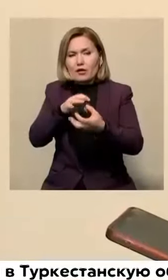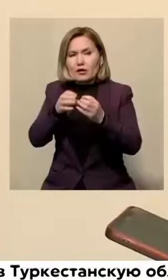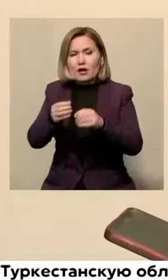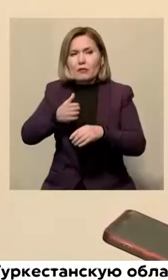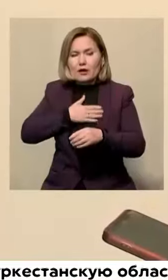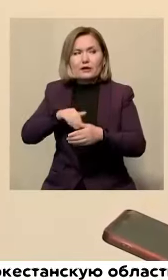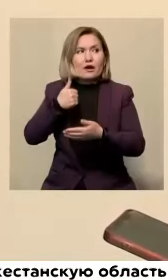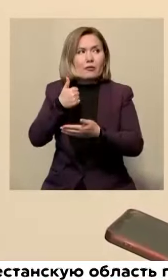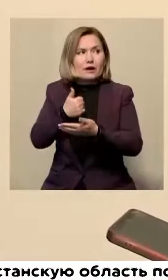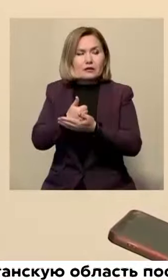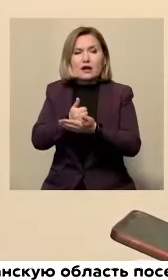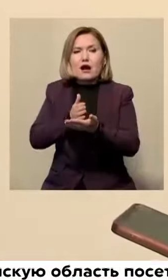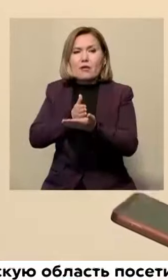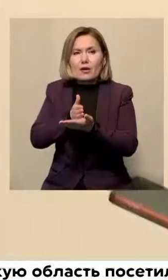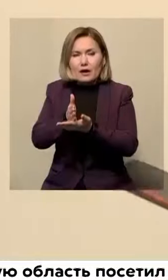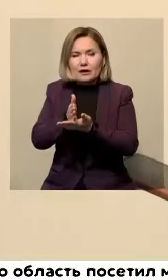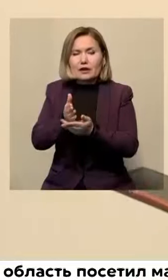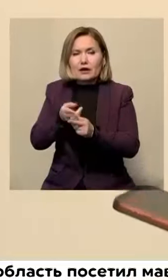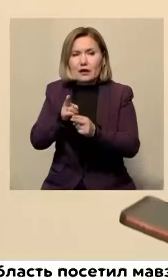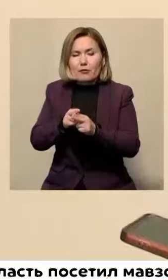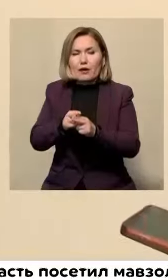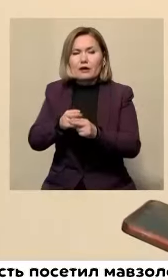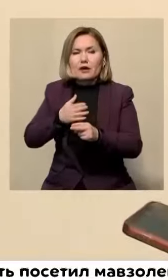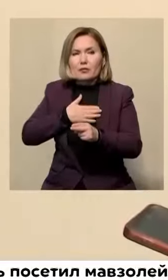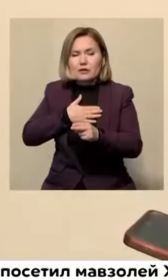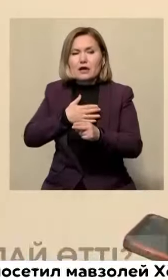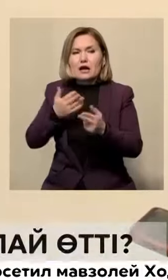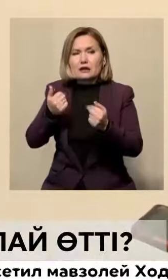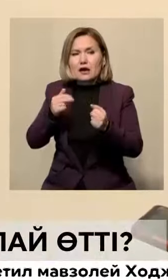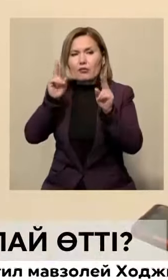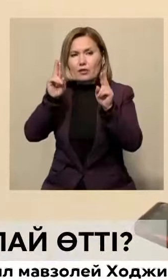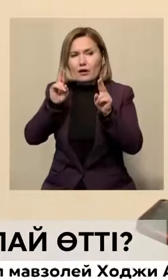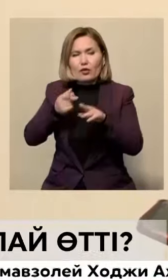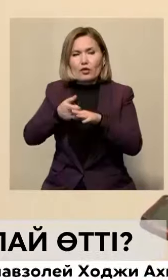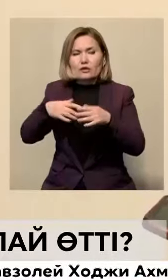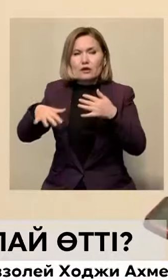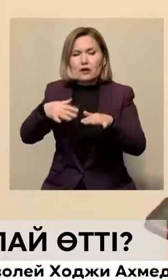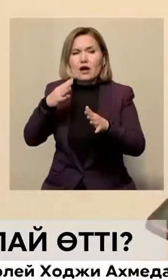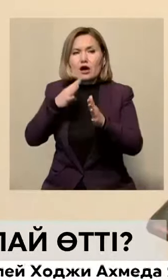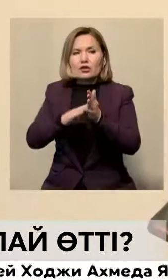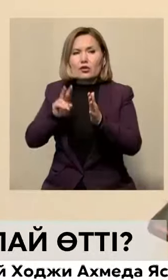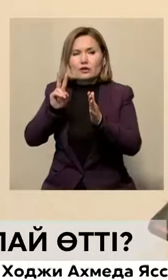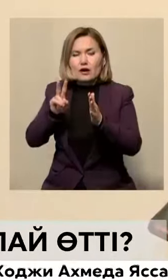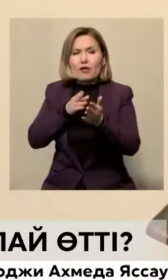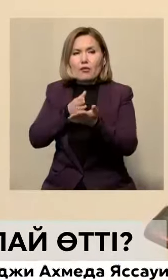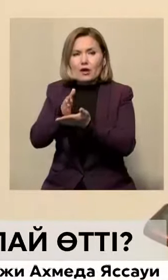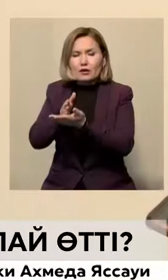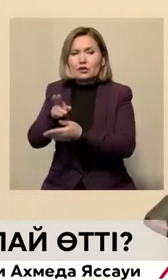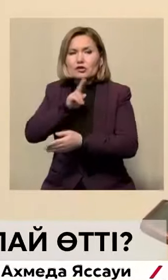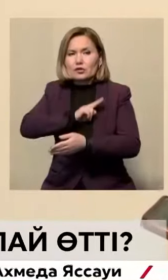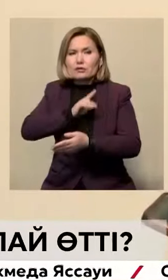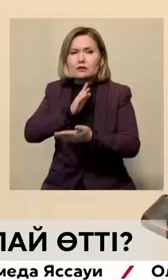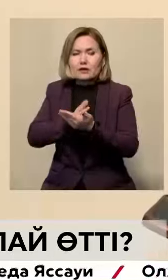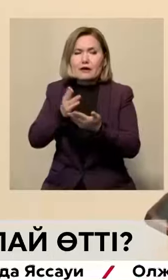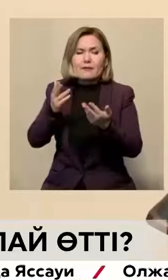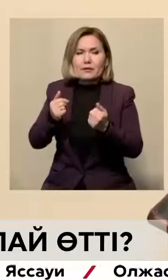біздің басымдылық бағыттарымызды айқындайтын механизм әлсіз. Шын мәнінде де 92 басымдылық бағытпен жұмыс істеп келе жаттық